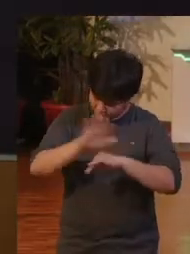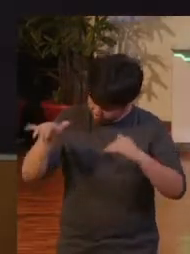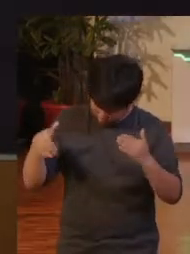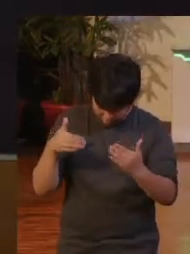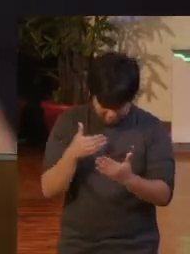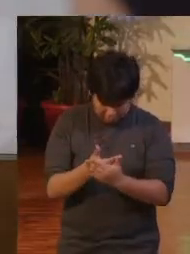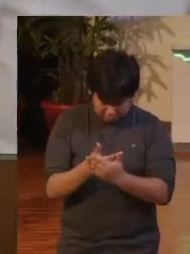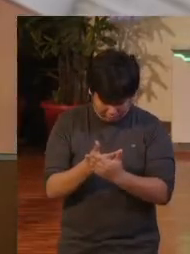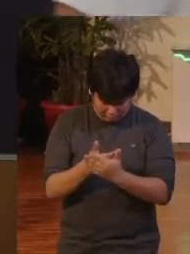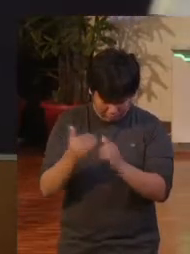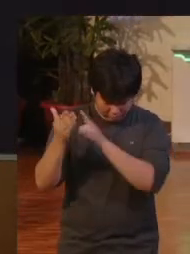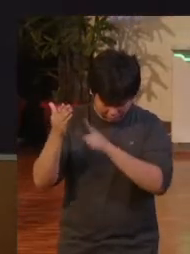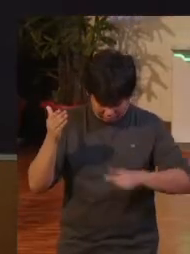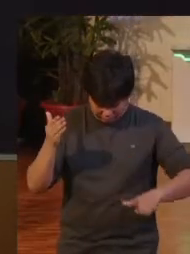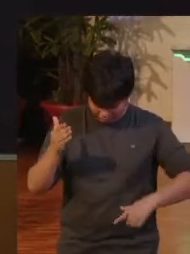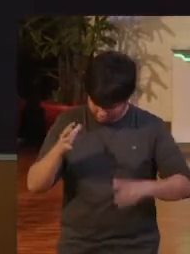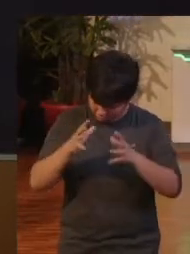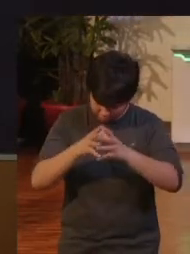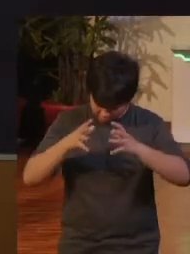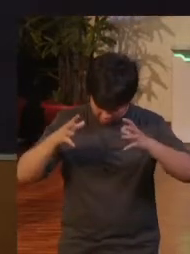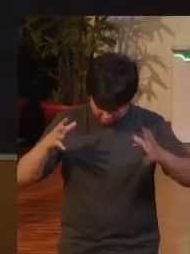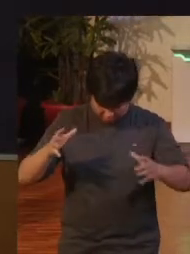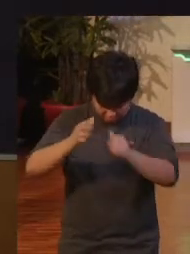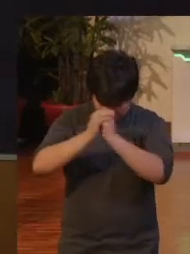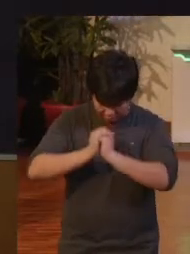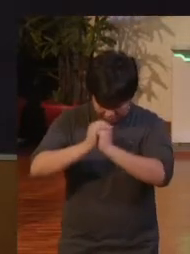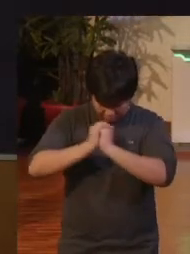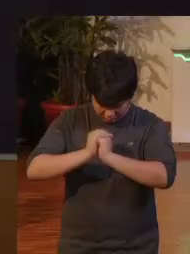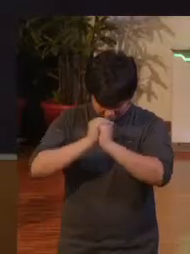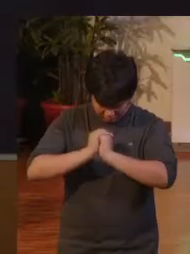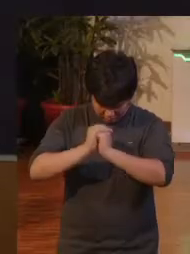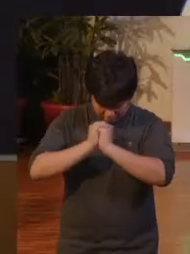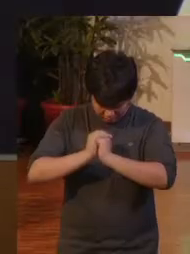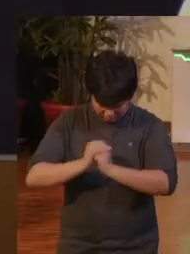amin, O Diyos, higit ang aming pagsamba.